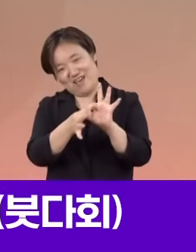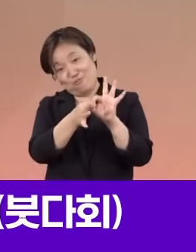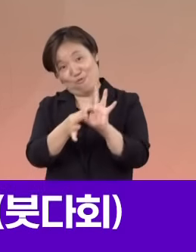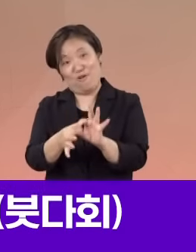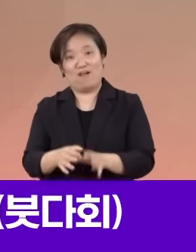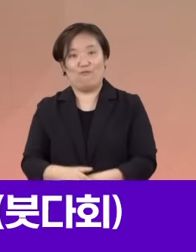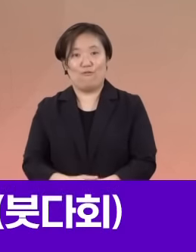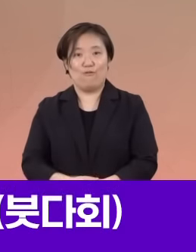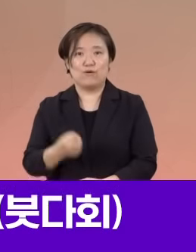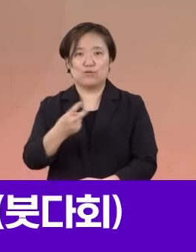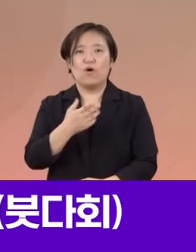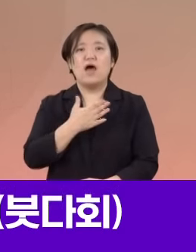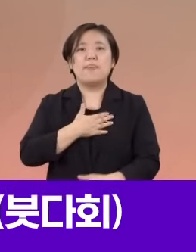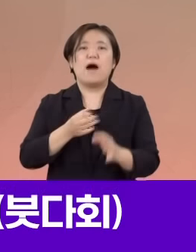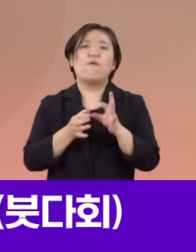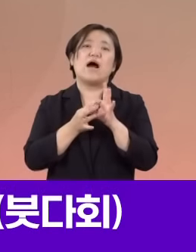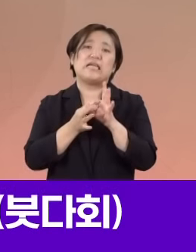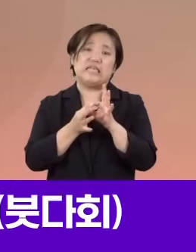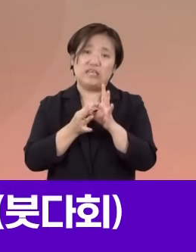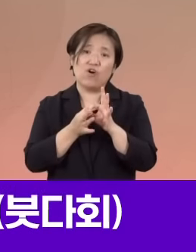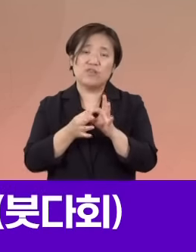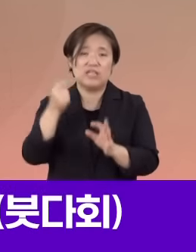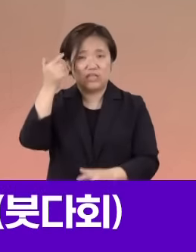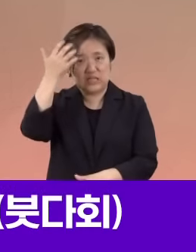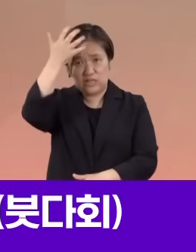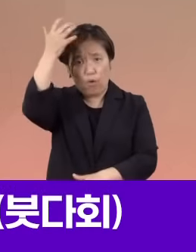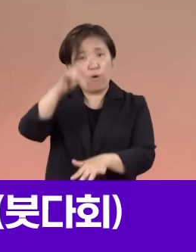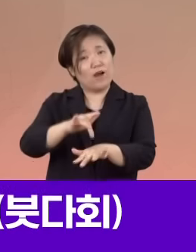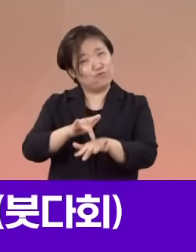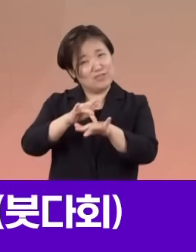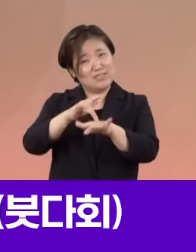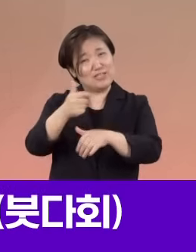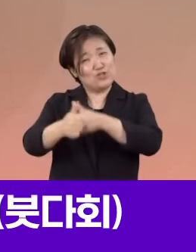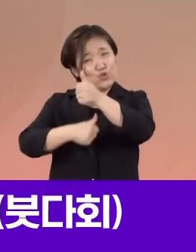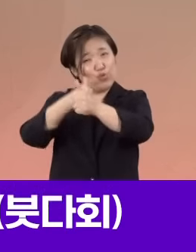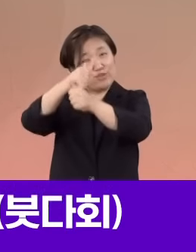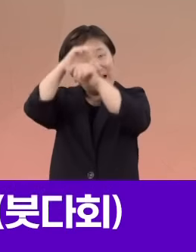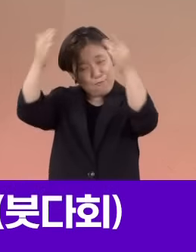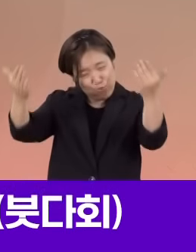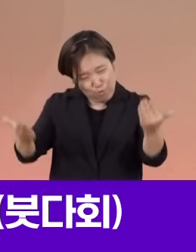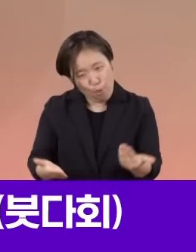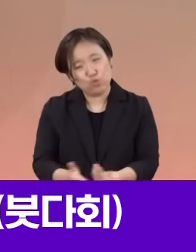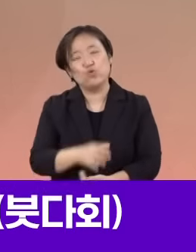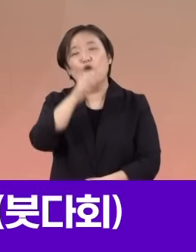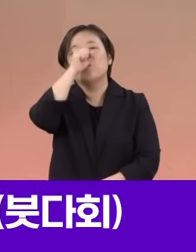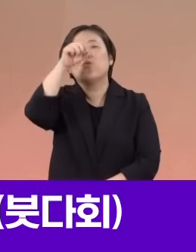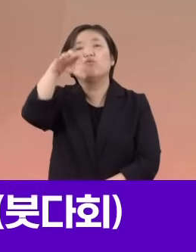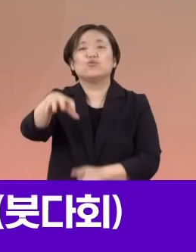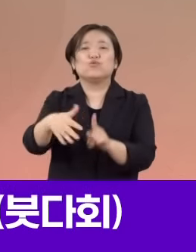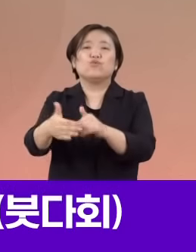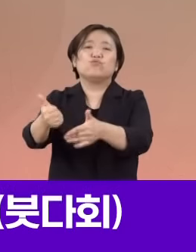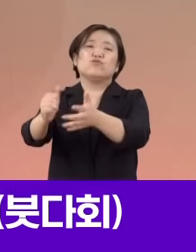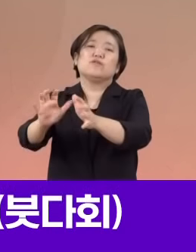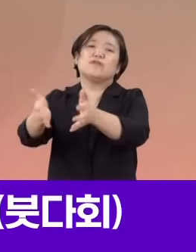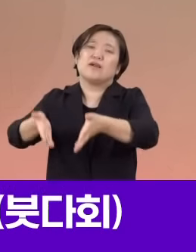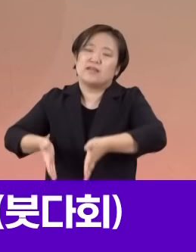저와 인연 있는 영가들이 모두 좋은 곳에 가시길 바랍니다